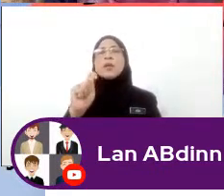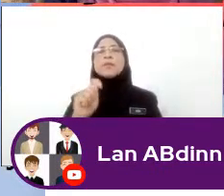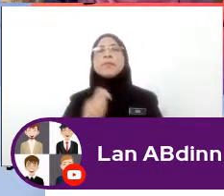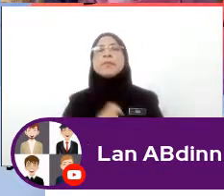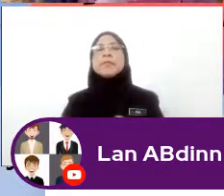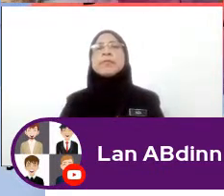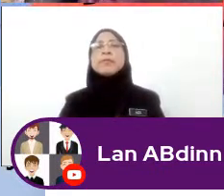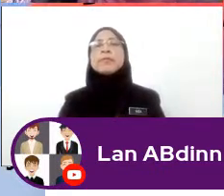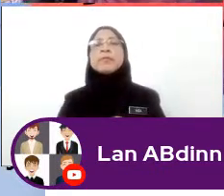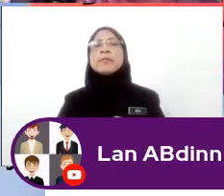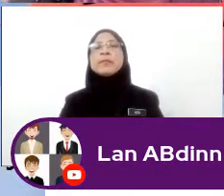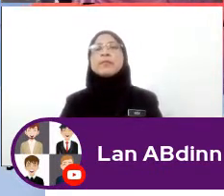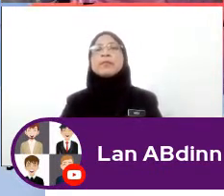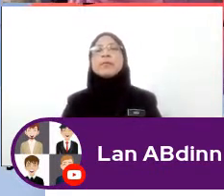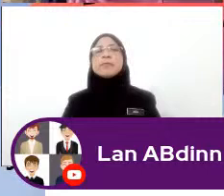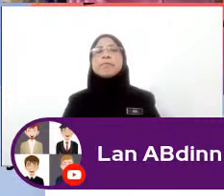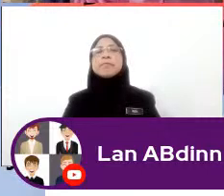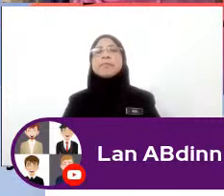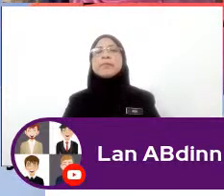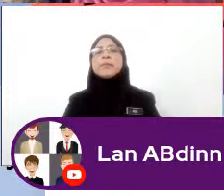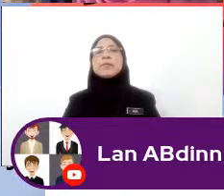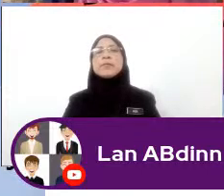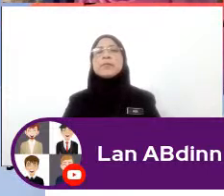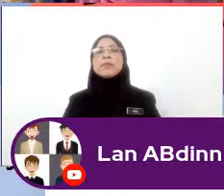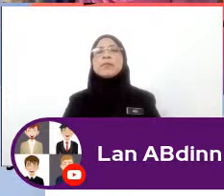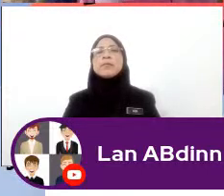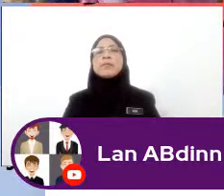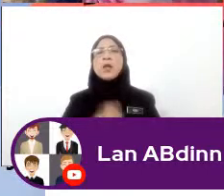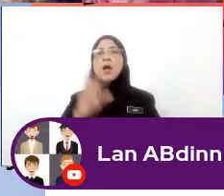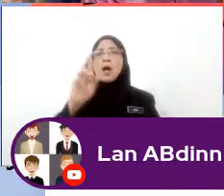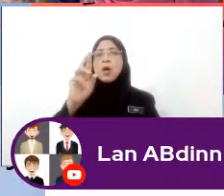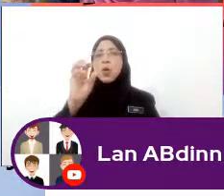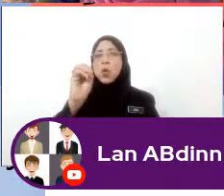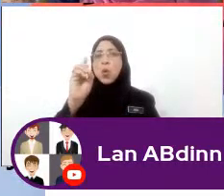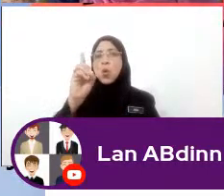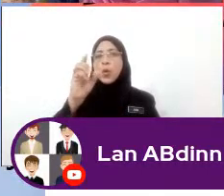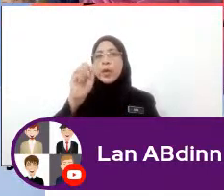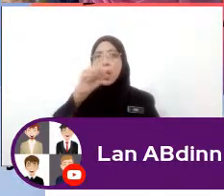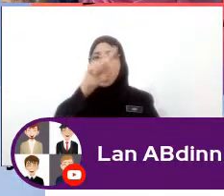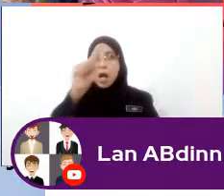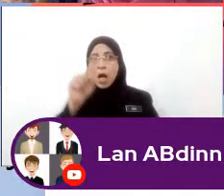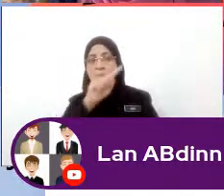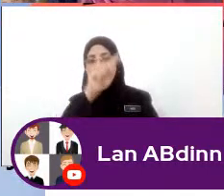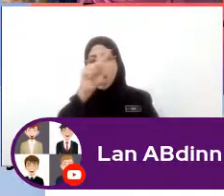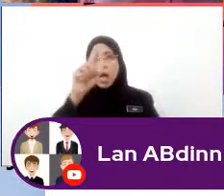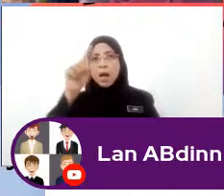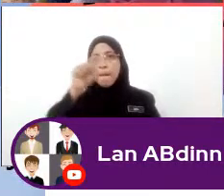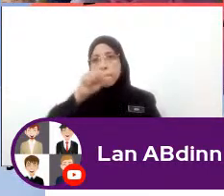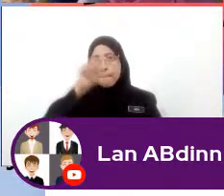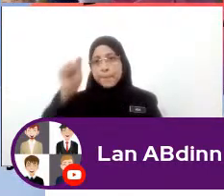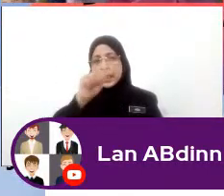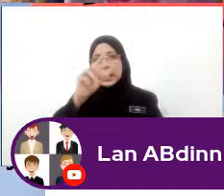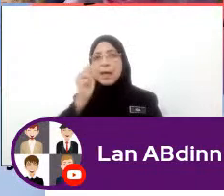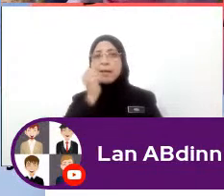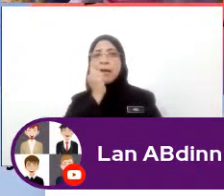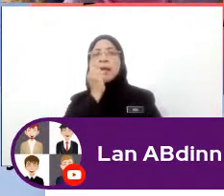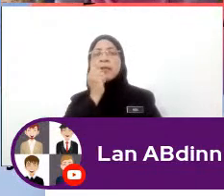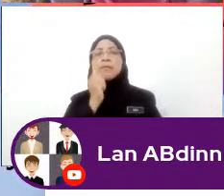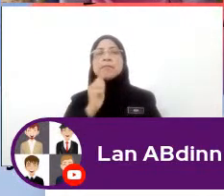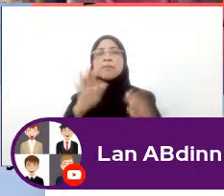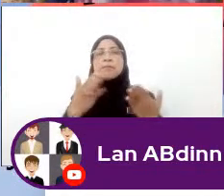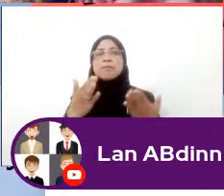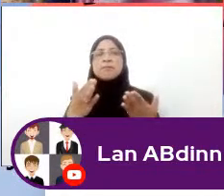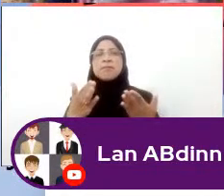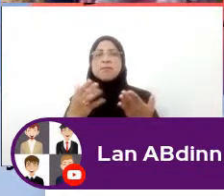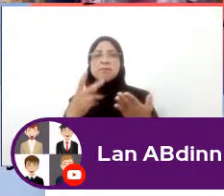apa isu dia? Macam mana diorang boleh hasilkan Roda Kita Head tu? Adalah isu dia gambar raja daripada buku teks Braille tu dia kecil sangat.